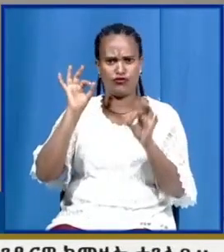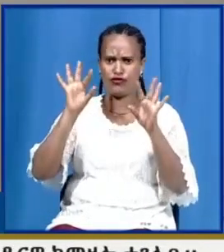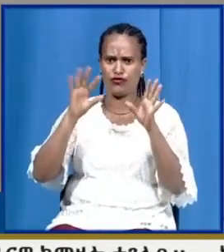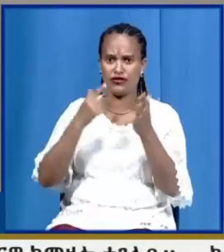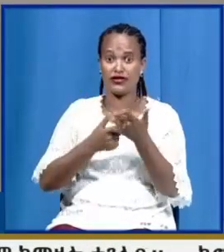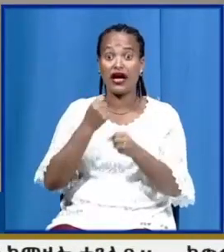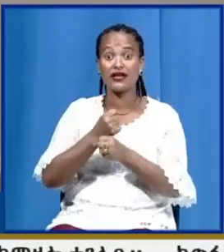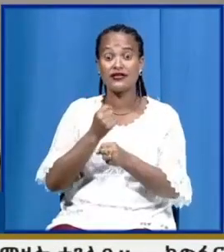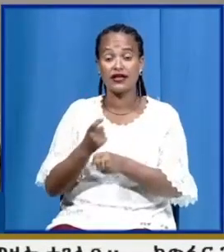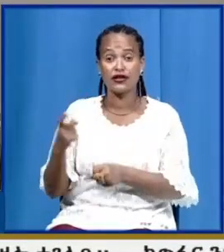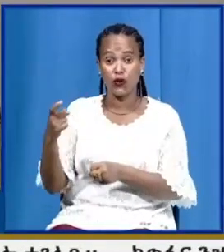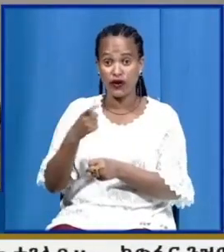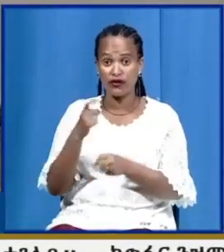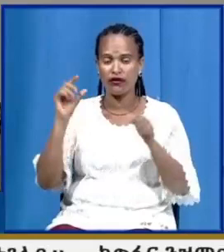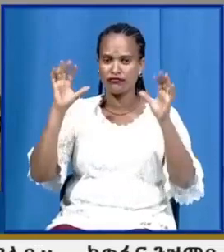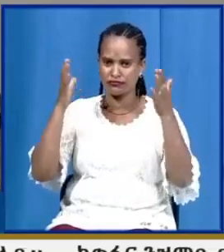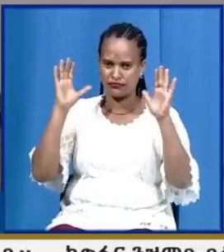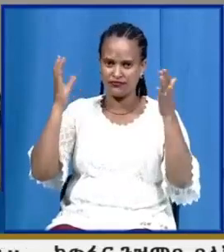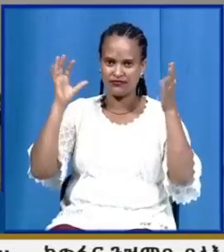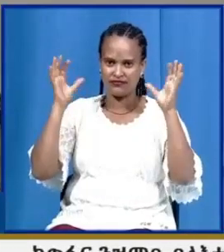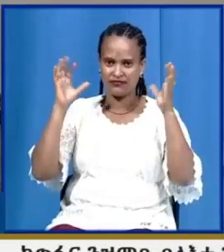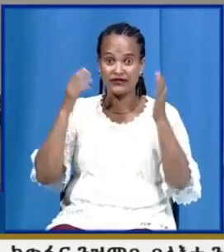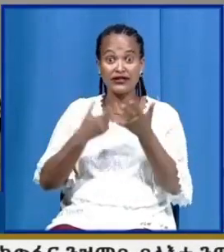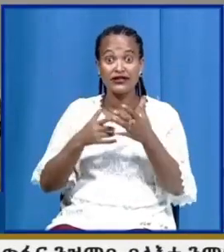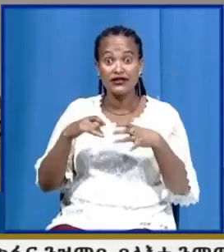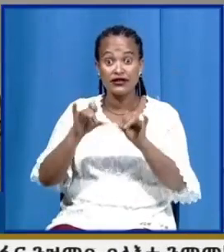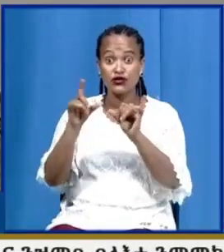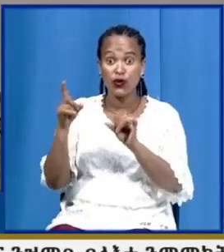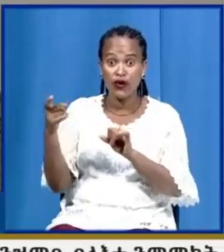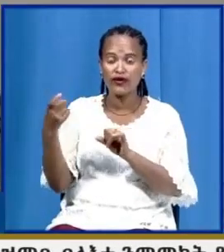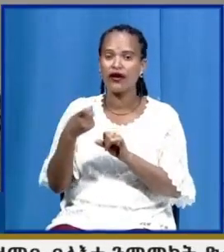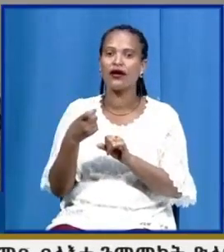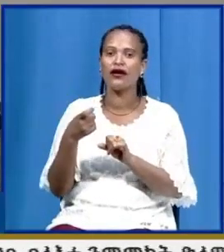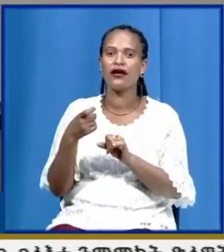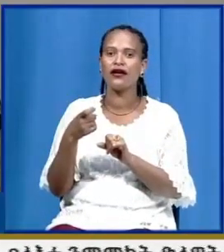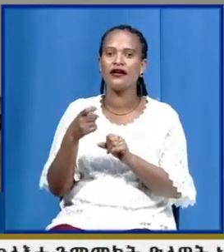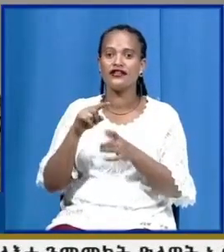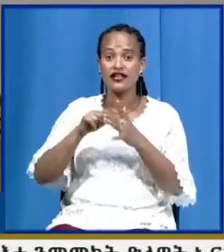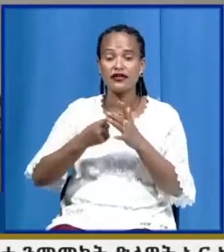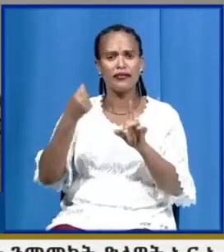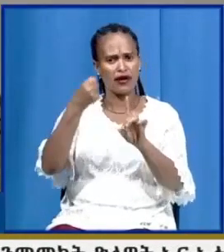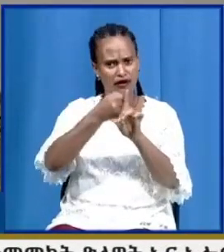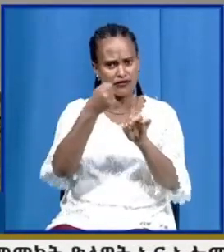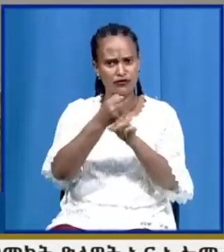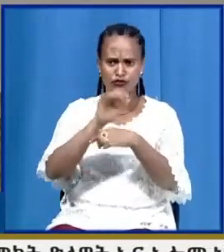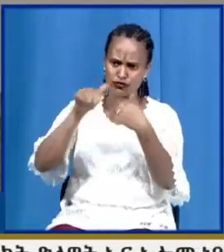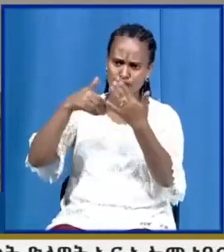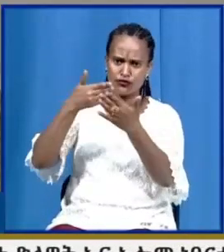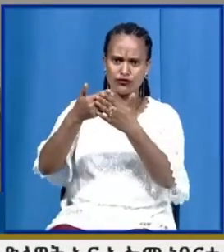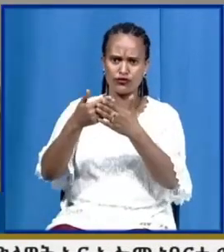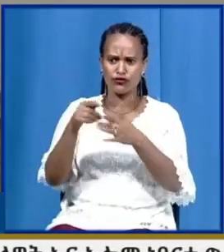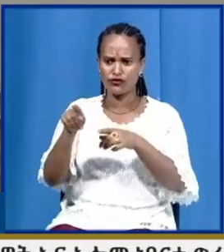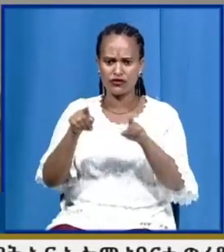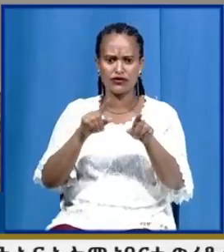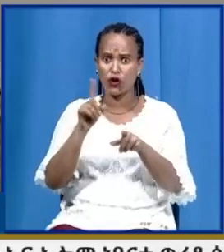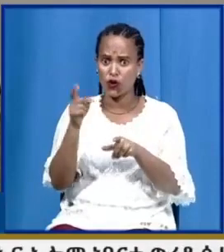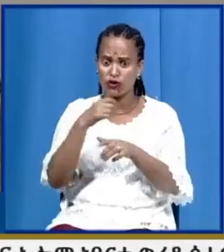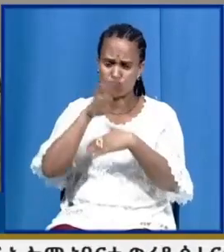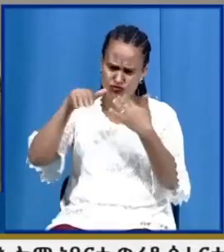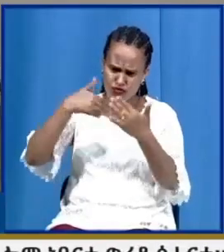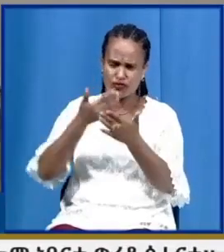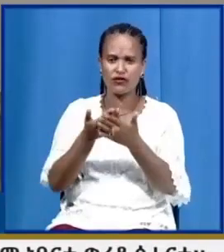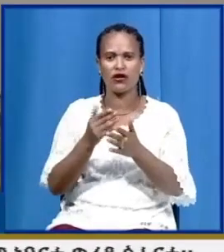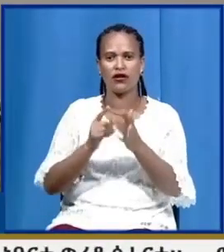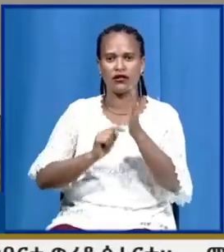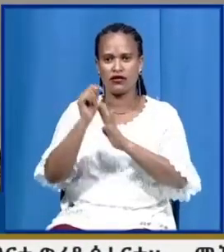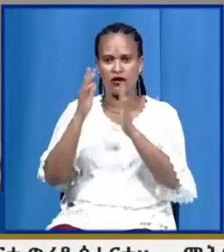እዚኣ ክንሰርሕ ተኮይና እዚ ነገር እዚ ክንፅል ተኮይና ዝተጀመረ ኣብዚ ኩሉ ንእገለ ንእገለ ኢሉ ገድፎ ዝኽእል ነገር ከምዘ